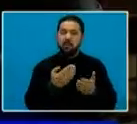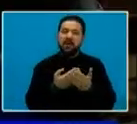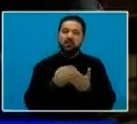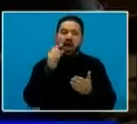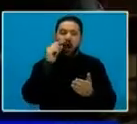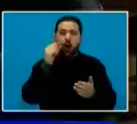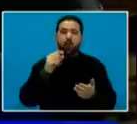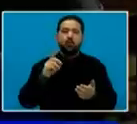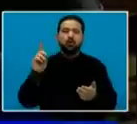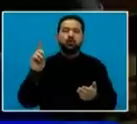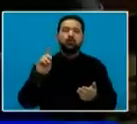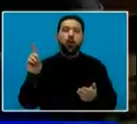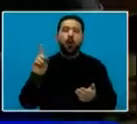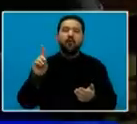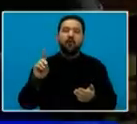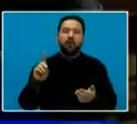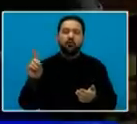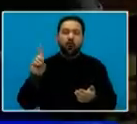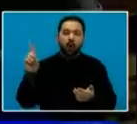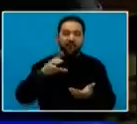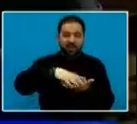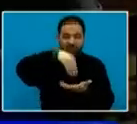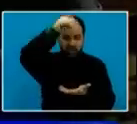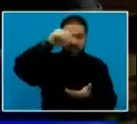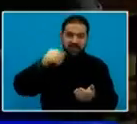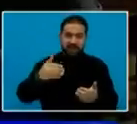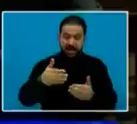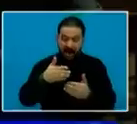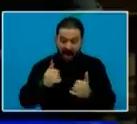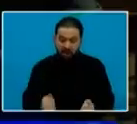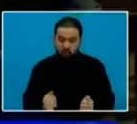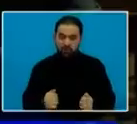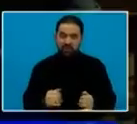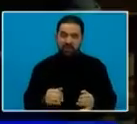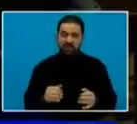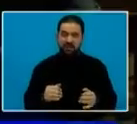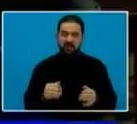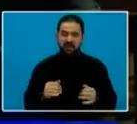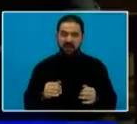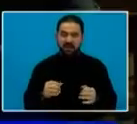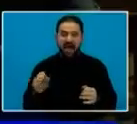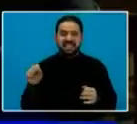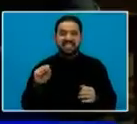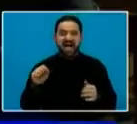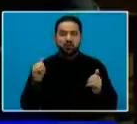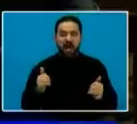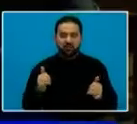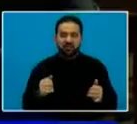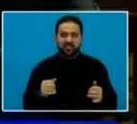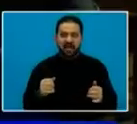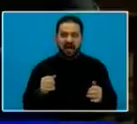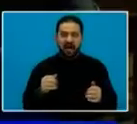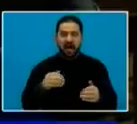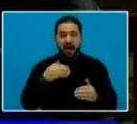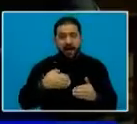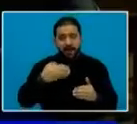omul duhovnicesc, în momentul în care ajunge la stadiul acesta, repet, nu este un